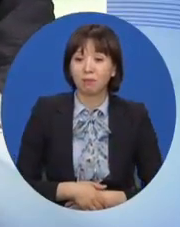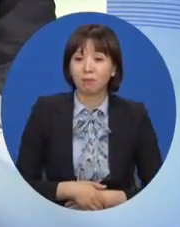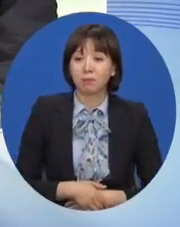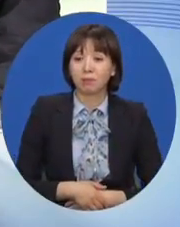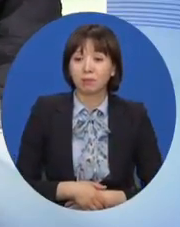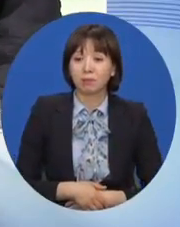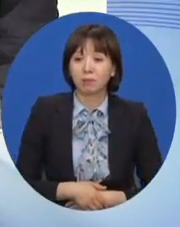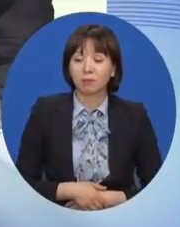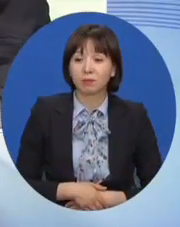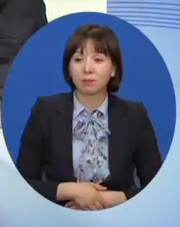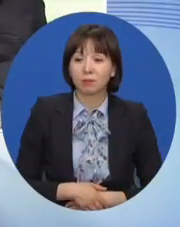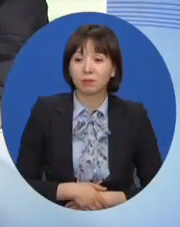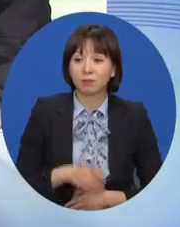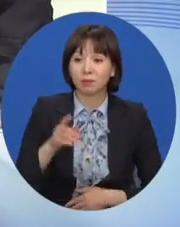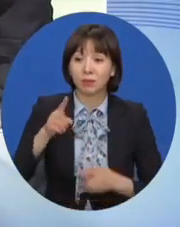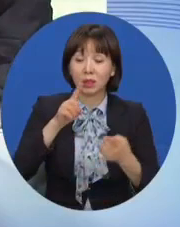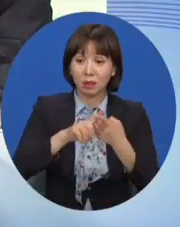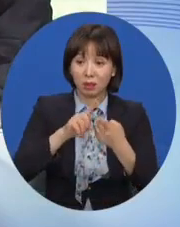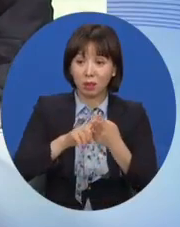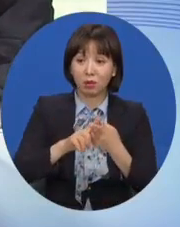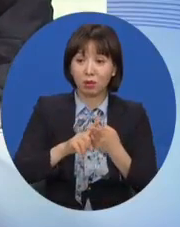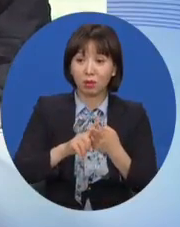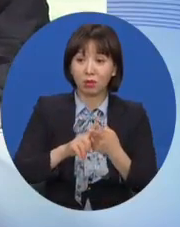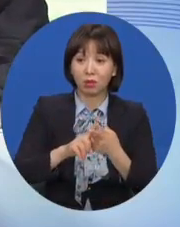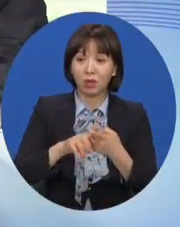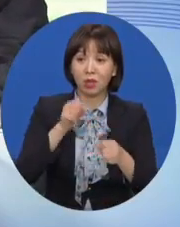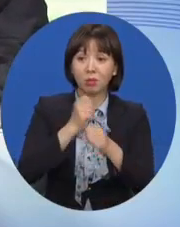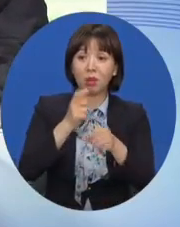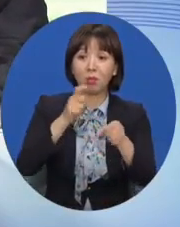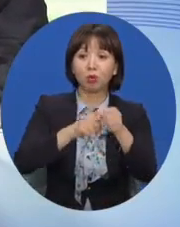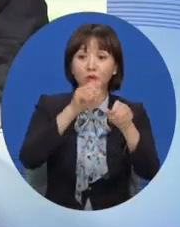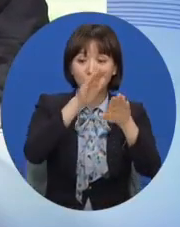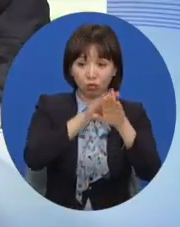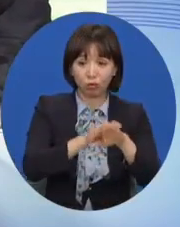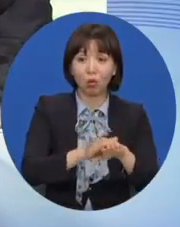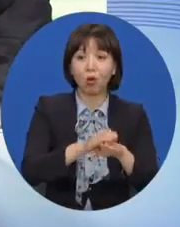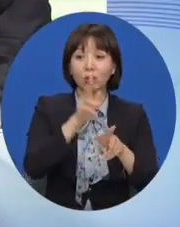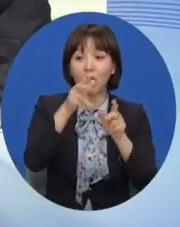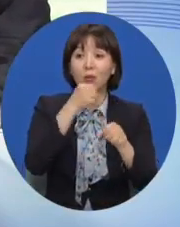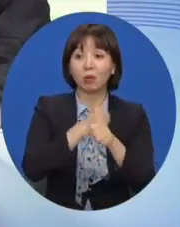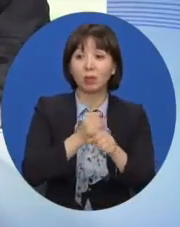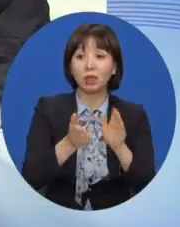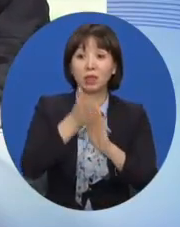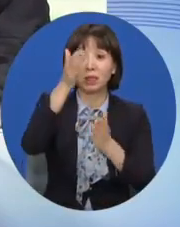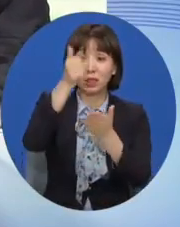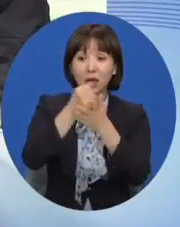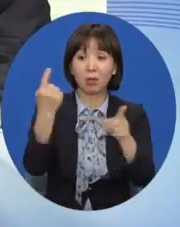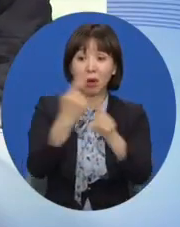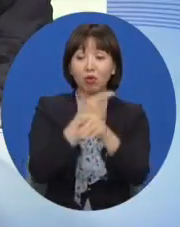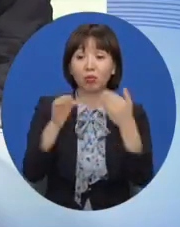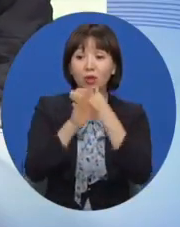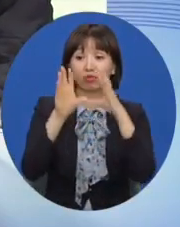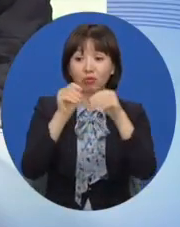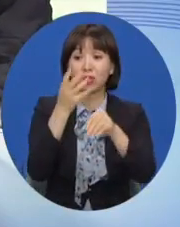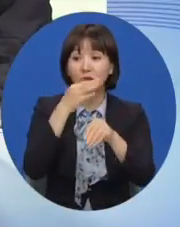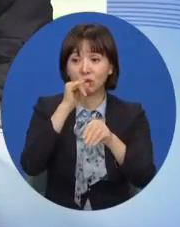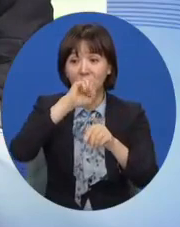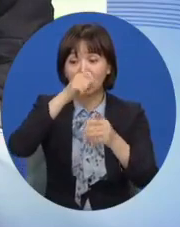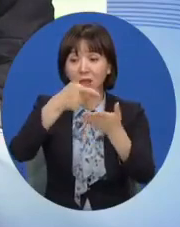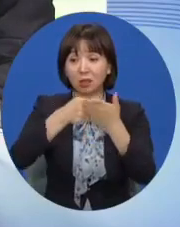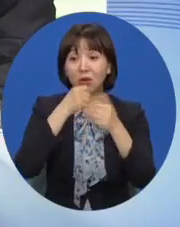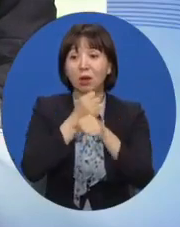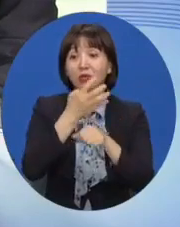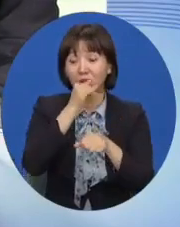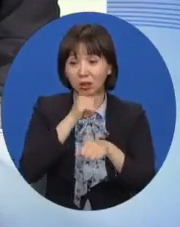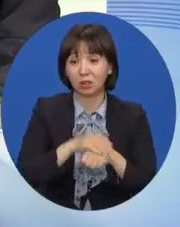예. 그럼 뭐 그대로 이미 오너께서 뭐 목적을 둬서 하는 사업을 한다 이거죠. 그렇죠. 그 시장이 바뀌면 중재할 수 있죠. 그 조건 때문에 예산 절감하죠. 시장이 바뀌면.